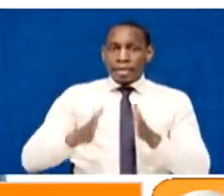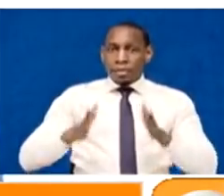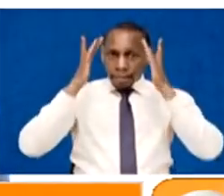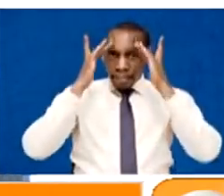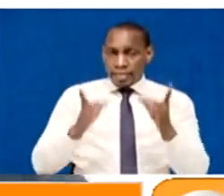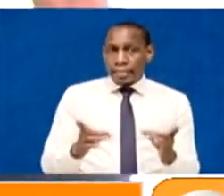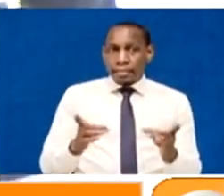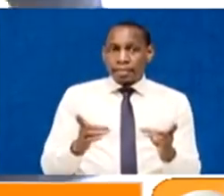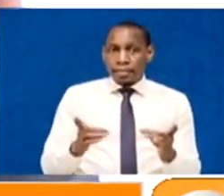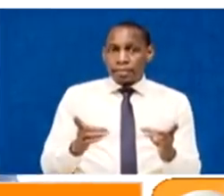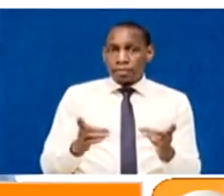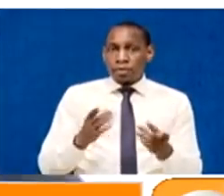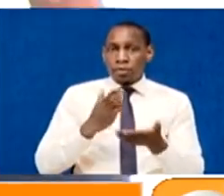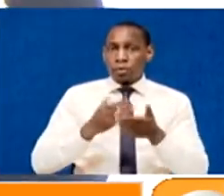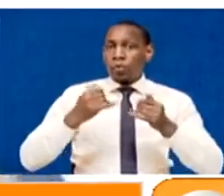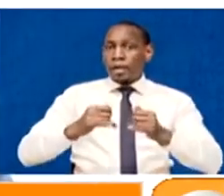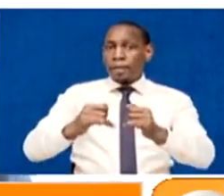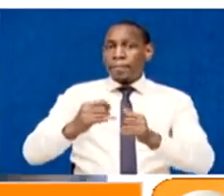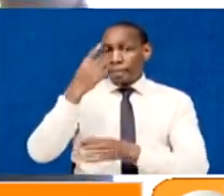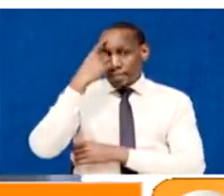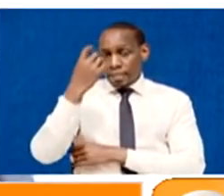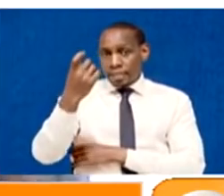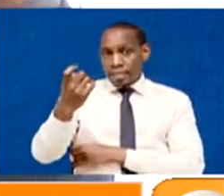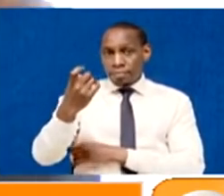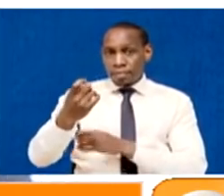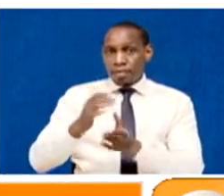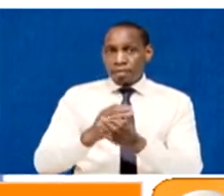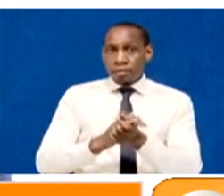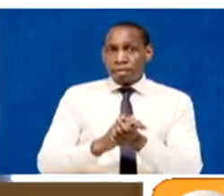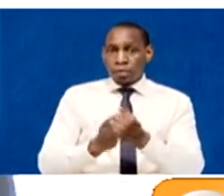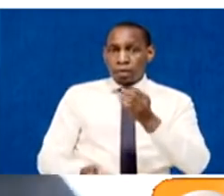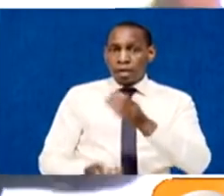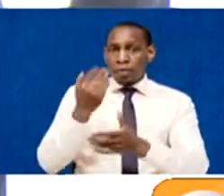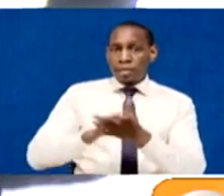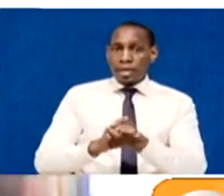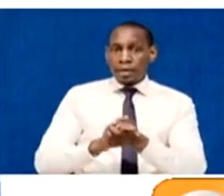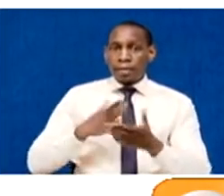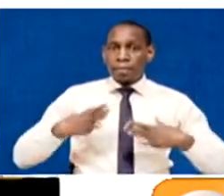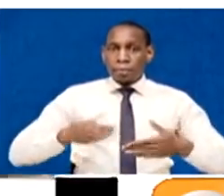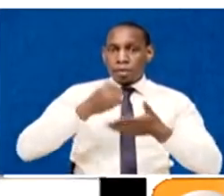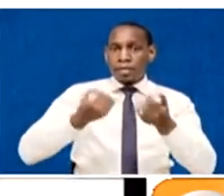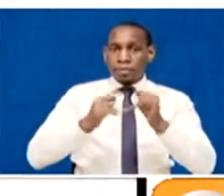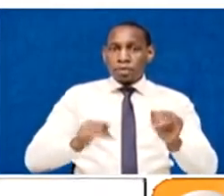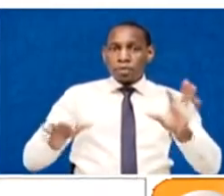wameamua ati watatekeleza ndoto ya waanzilishi wa taifa letu kuja pamoja kama Wakenya.